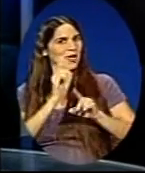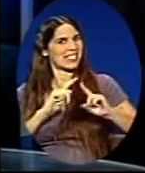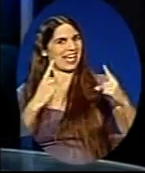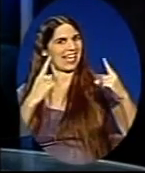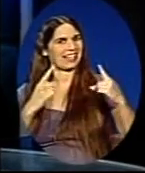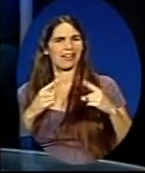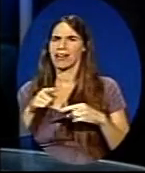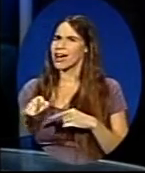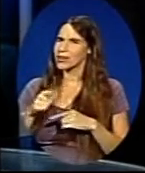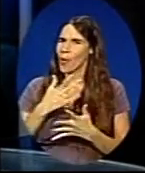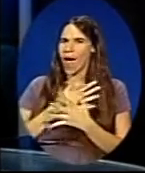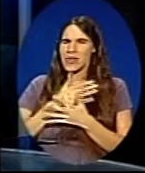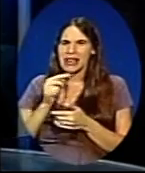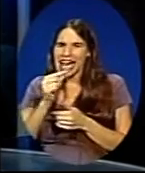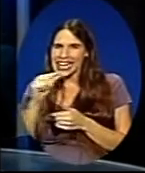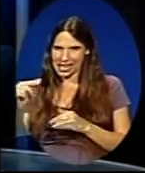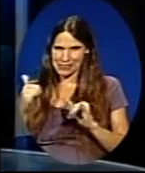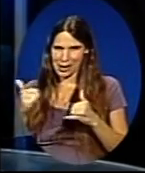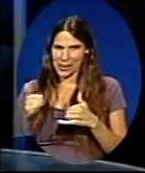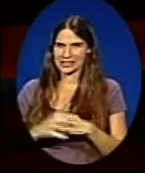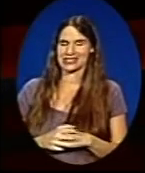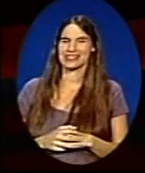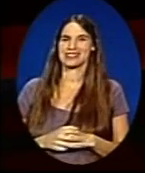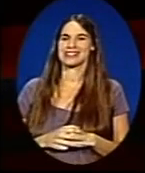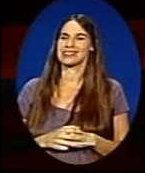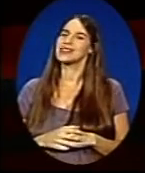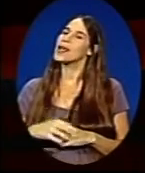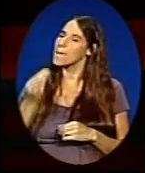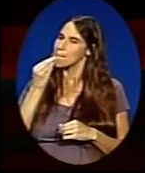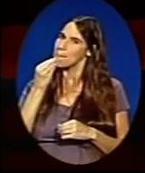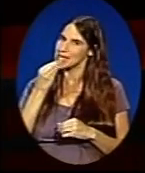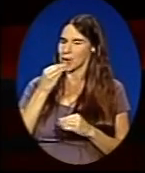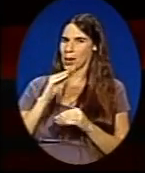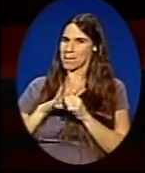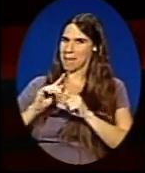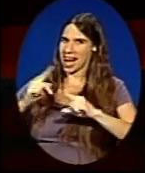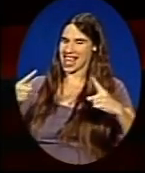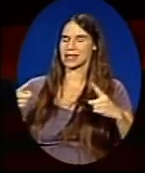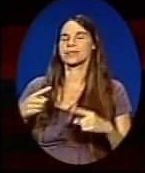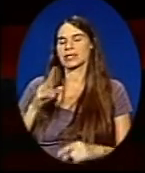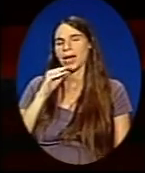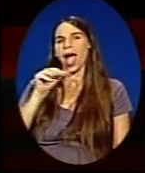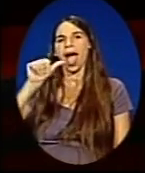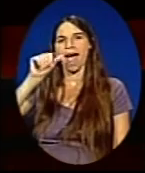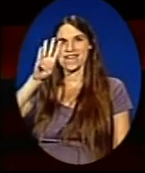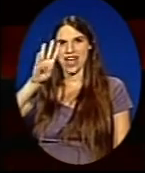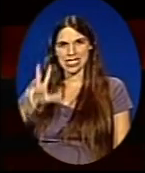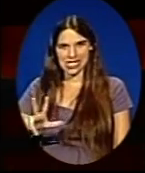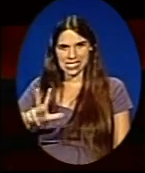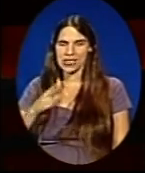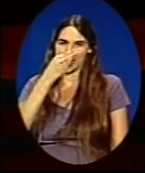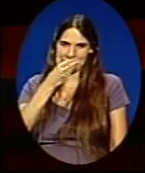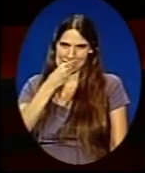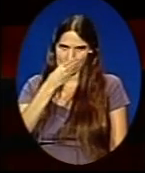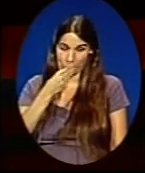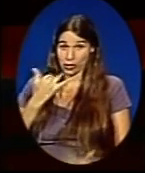משהו אצלכם התזונאים שאתם אוהבים גרגירים, נכון? מזון מלא, אבל אבץ, בוא נדבר רגע על אבץ ועל על הצטננויות,